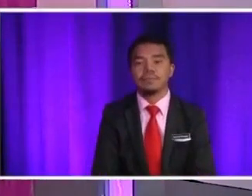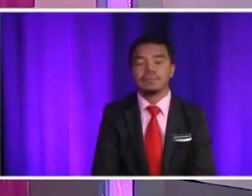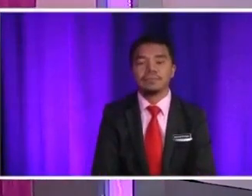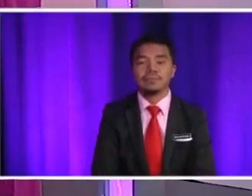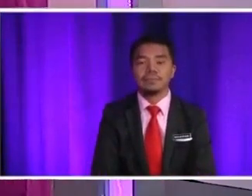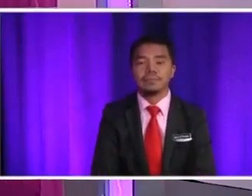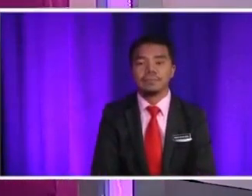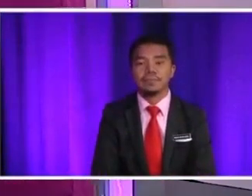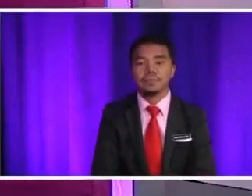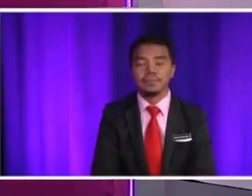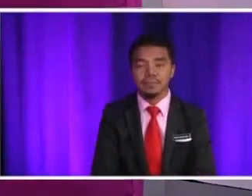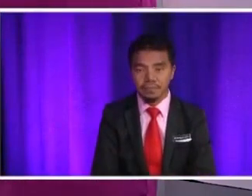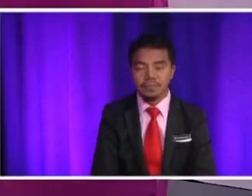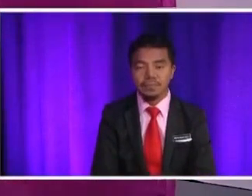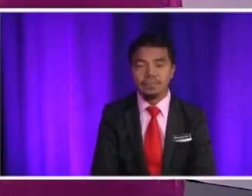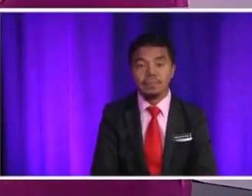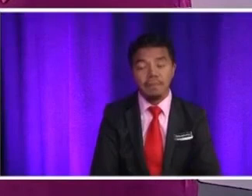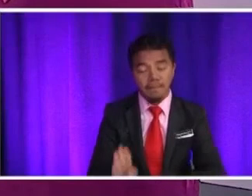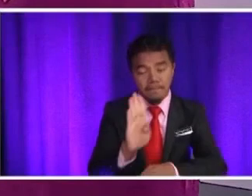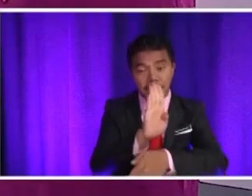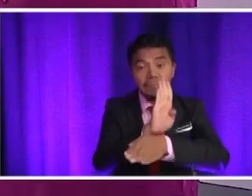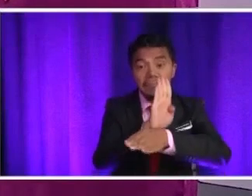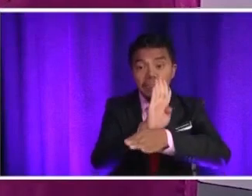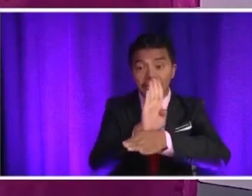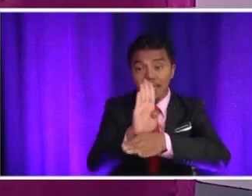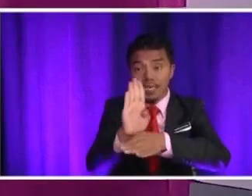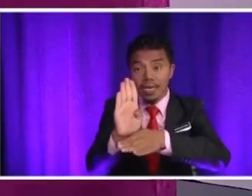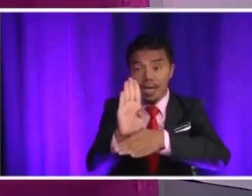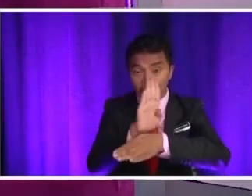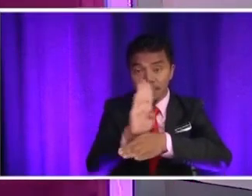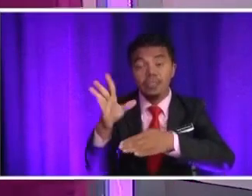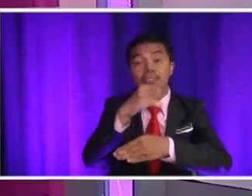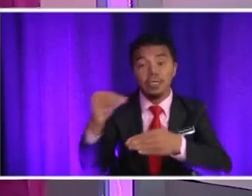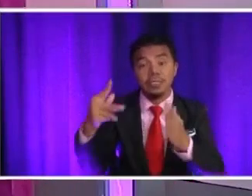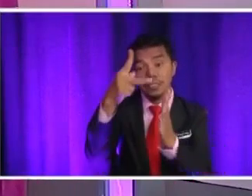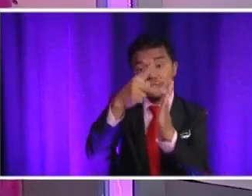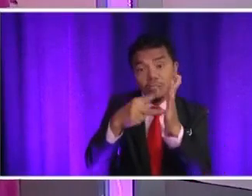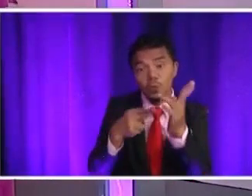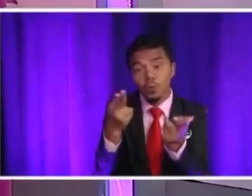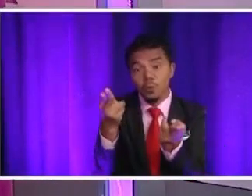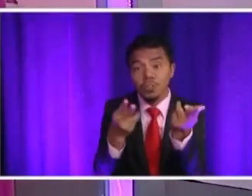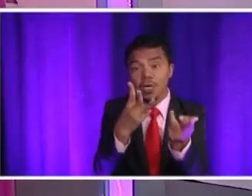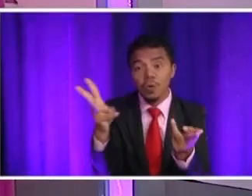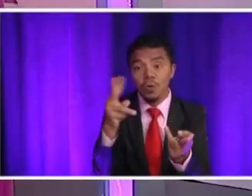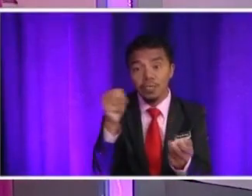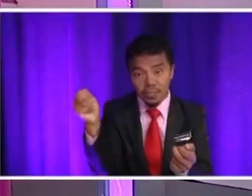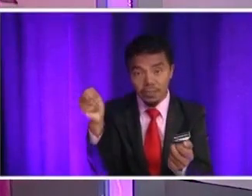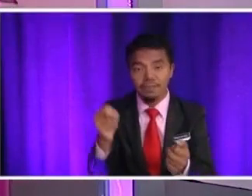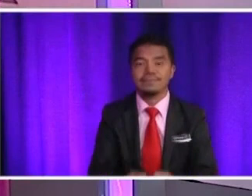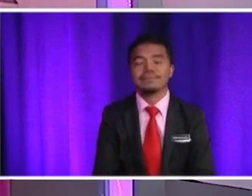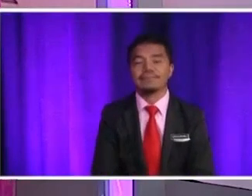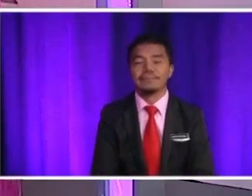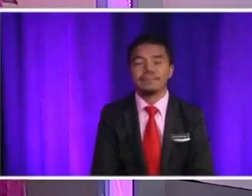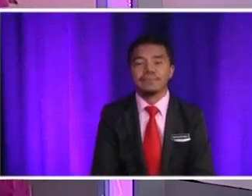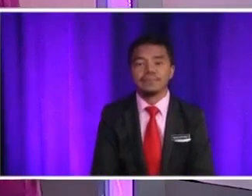perniagaan ataupun keusahawanan. Jadi kalau kita tengok dalam bidang perniagaan ni ialah mana, ya,